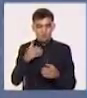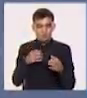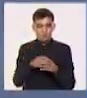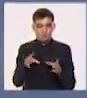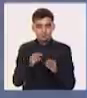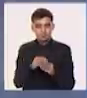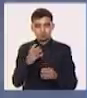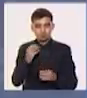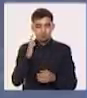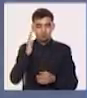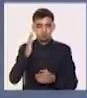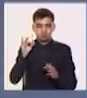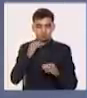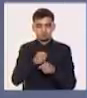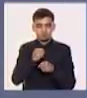шыңдарды бағындырмақ.